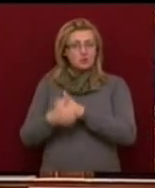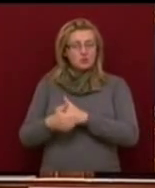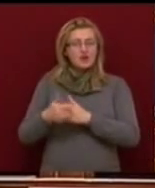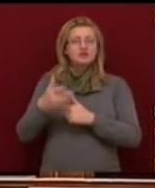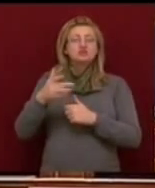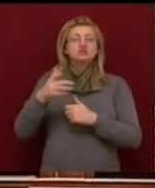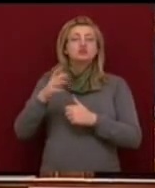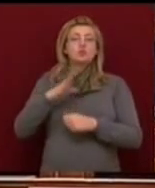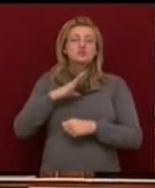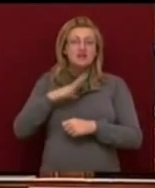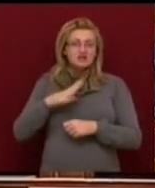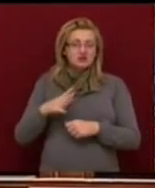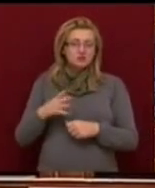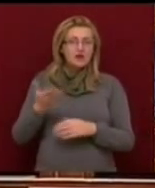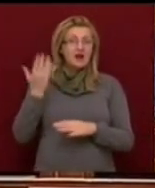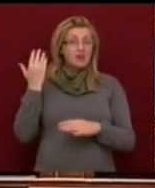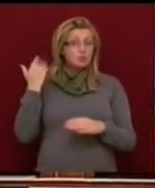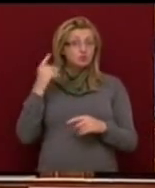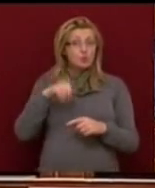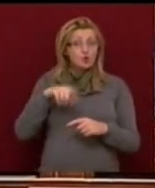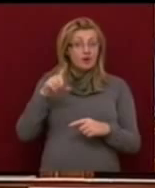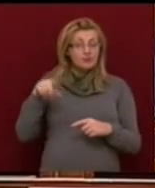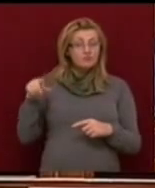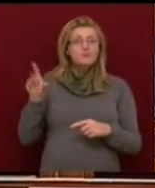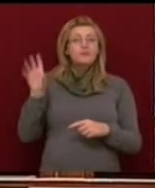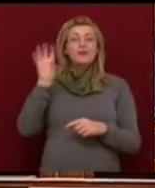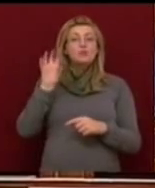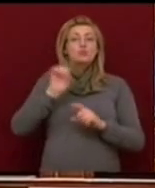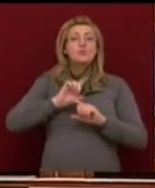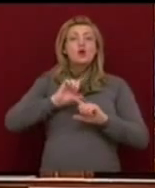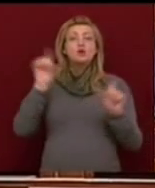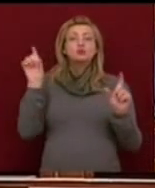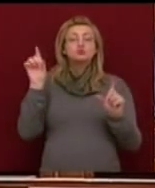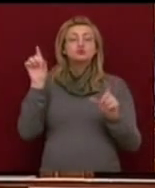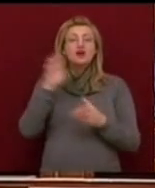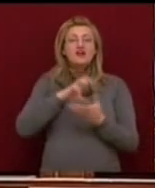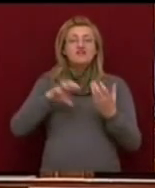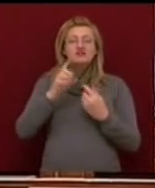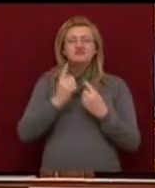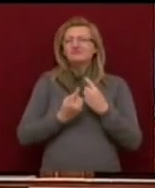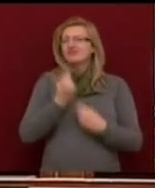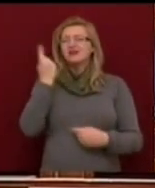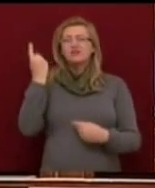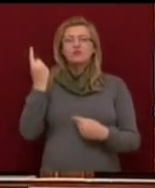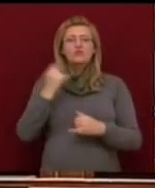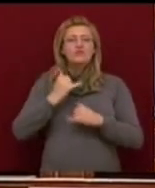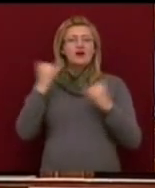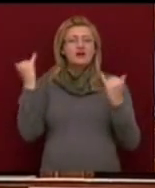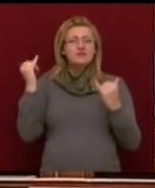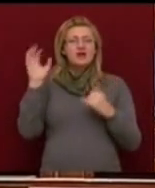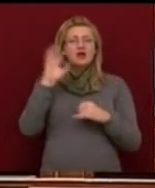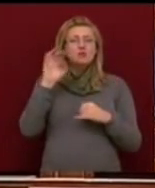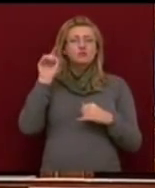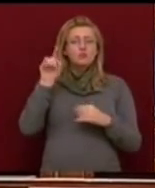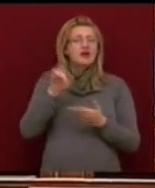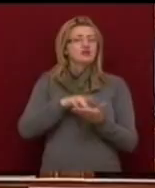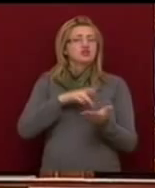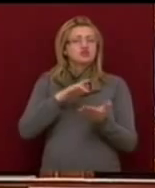kockázatokat. Az elmúlt hónapokban az európai adósságválság kiújró fejleményei egész Európát